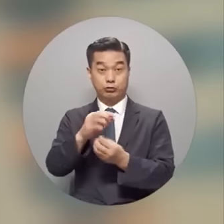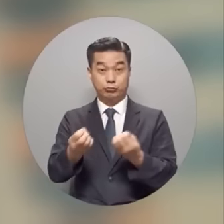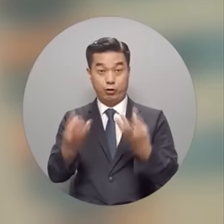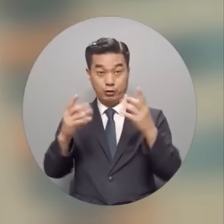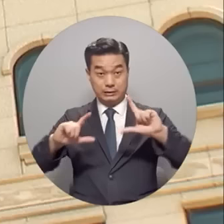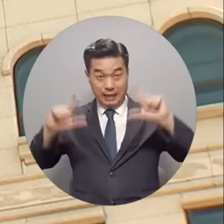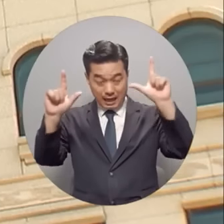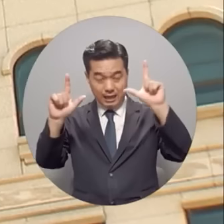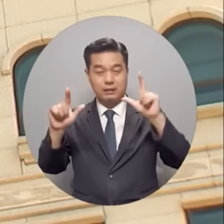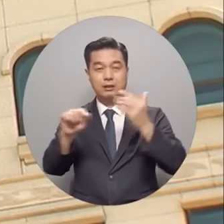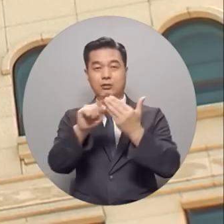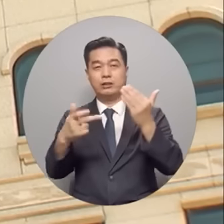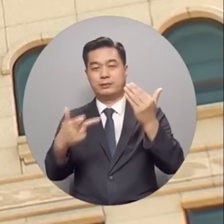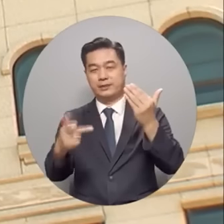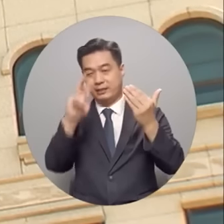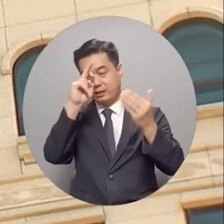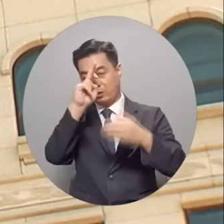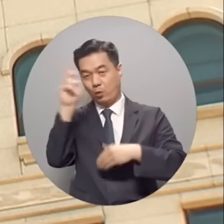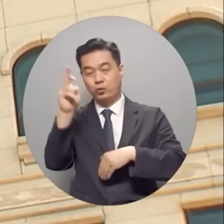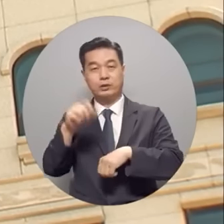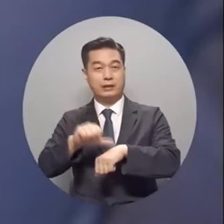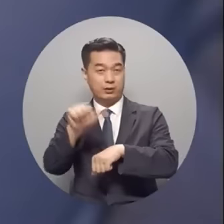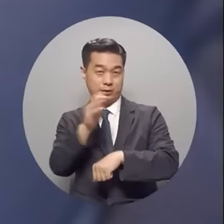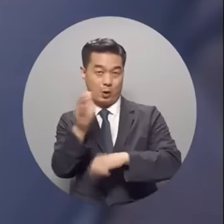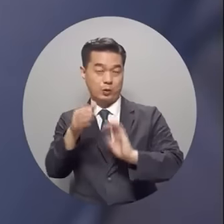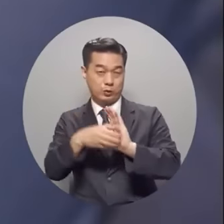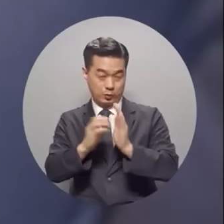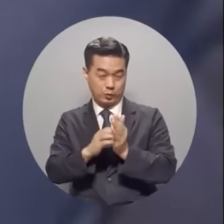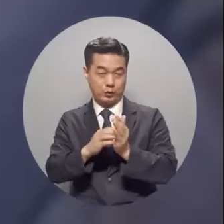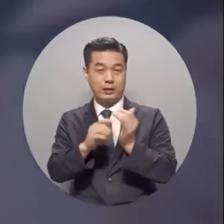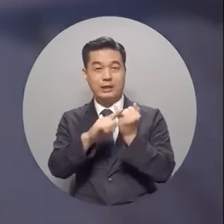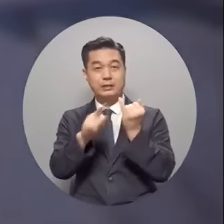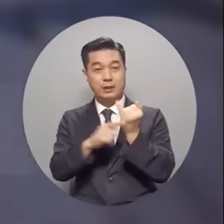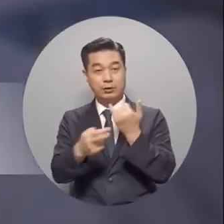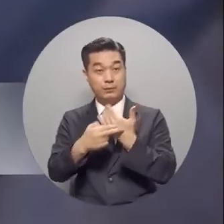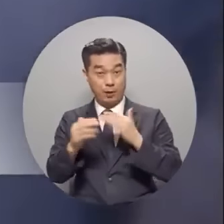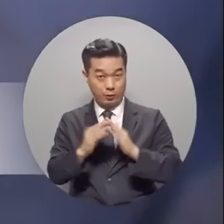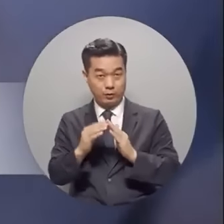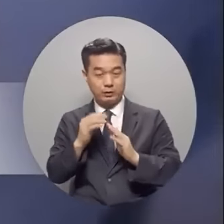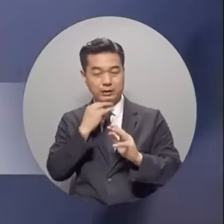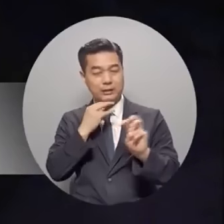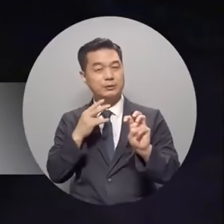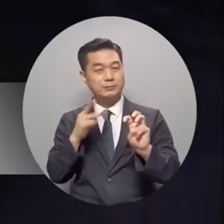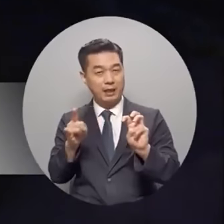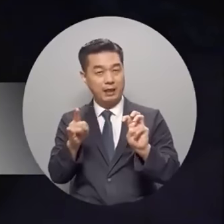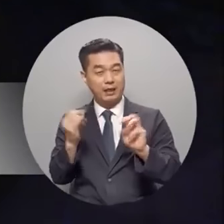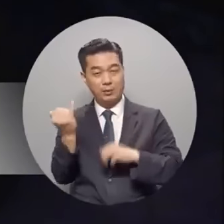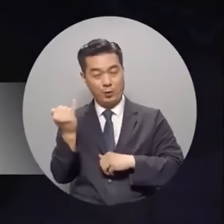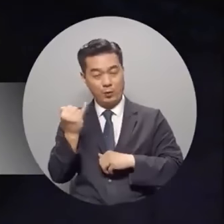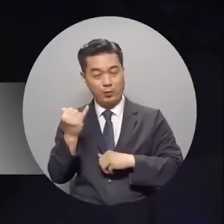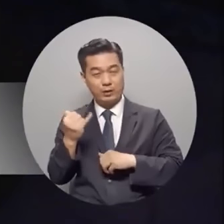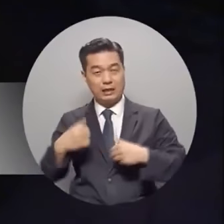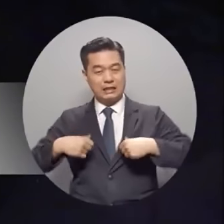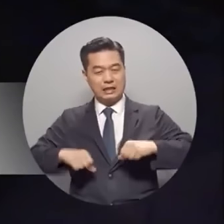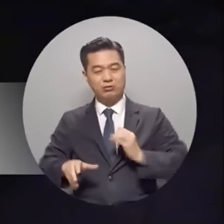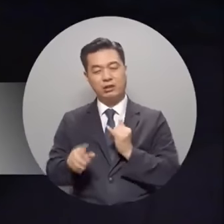오후 9시 충남 천안의 한 산부인과 쌍둥이를 임신한 30대 산모가 입원 중 복통을